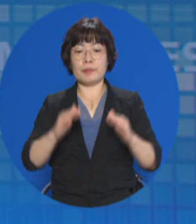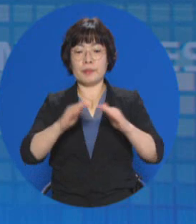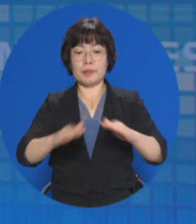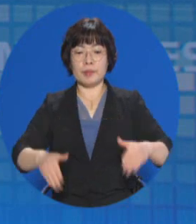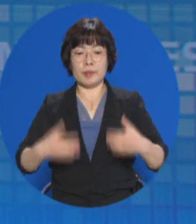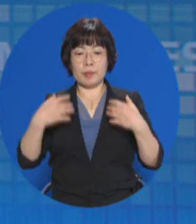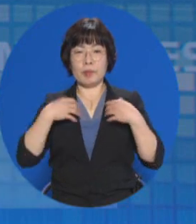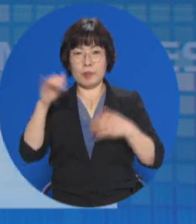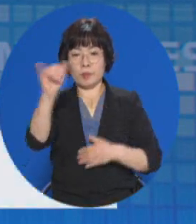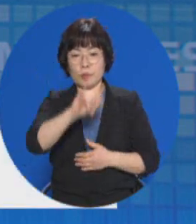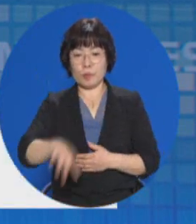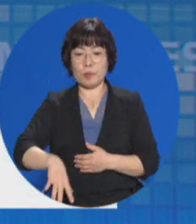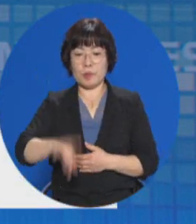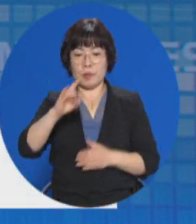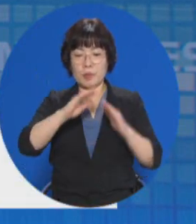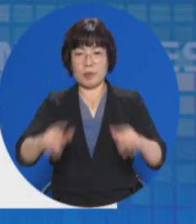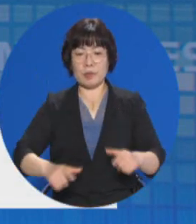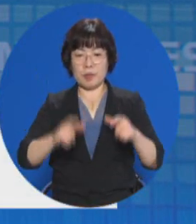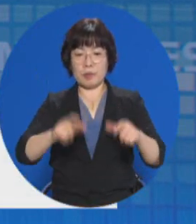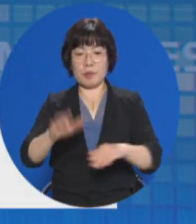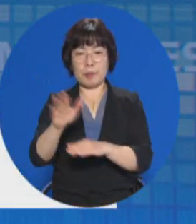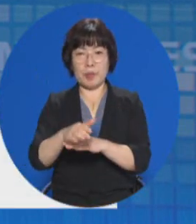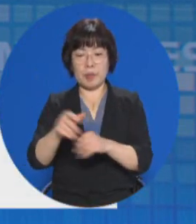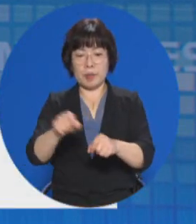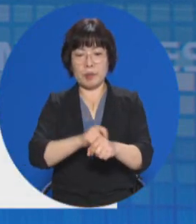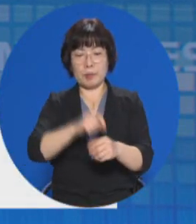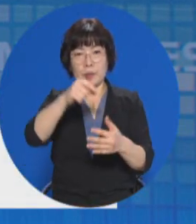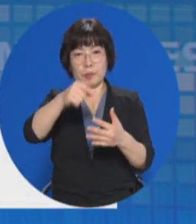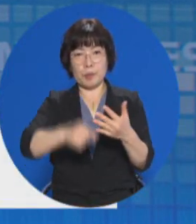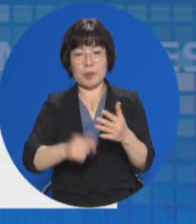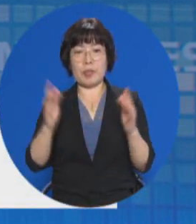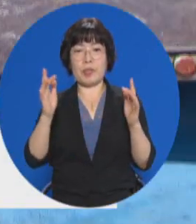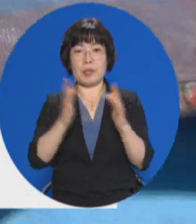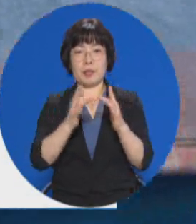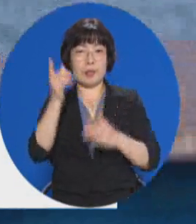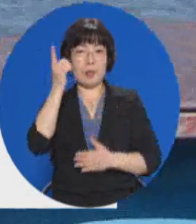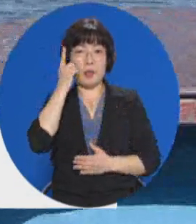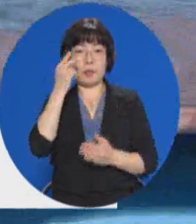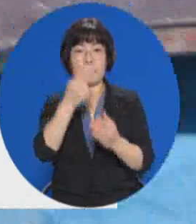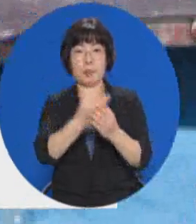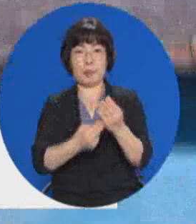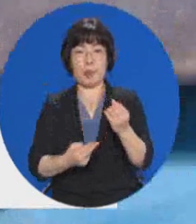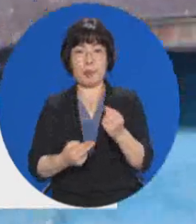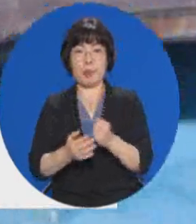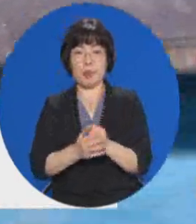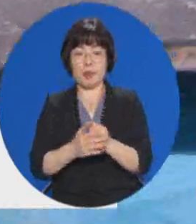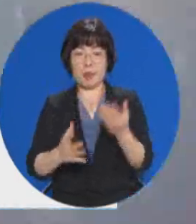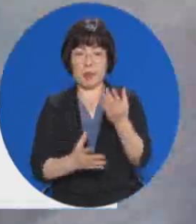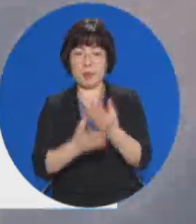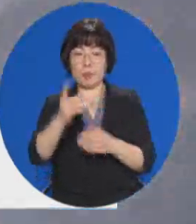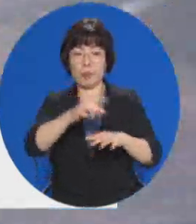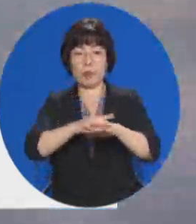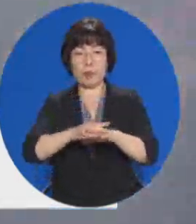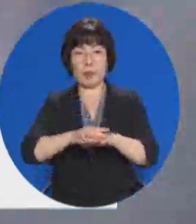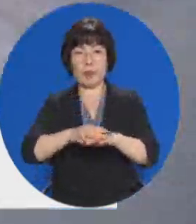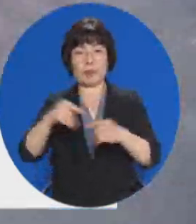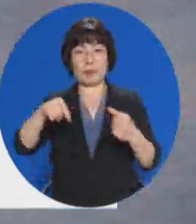전라남도가 전국 최초로 도내 어촌 특화 상품을 온라인 모바일을 통해 판매할 수 있는 통합망을